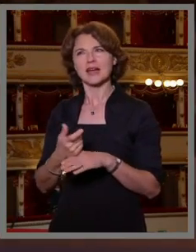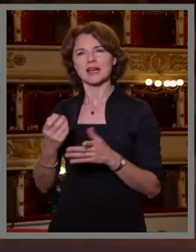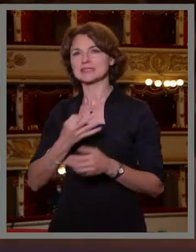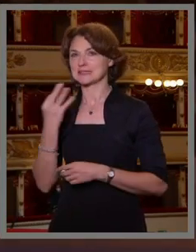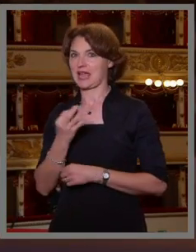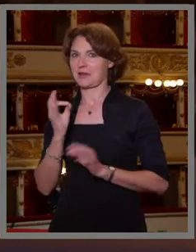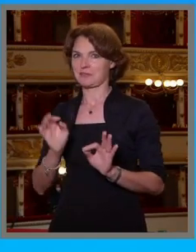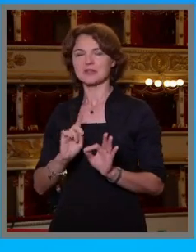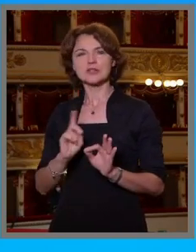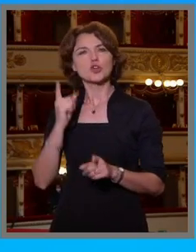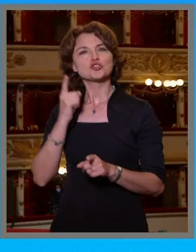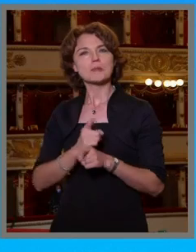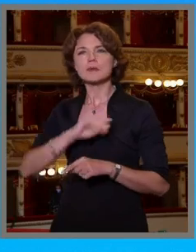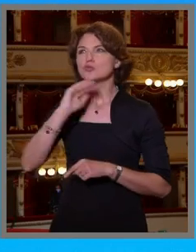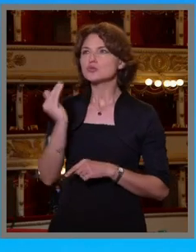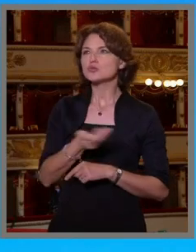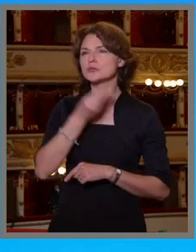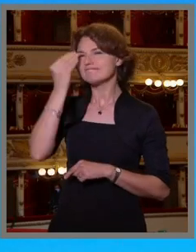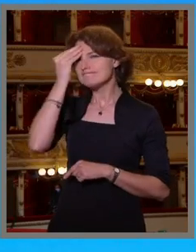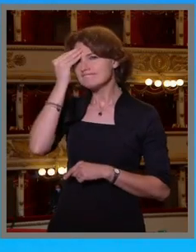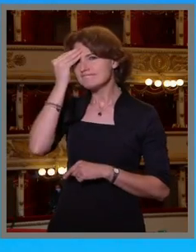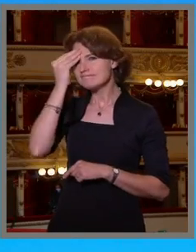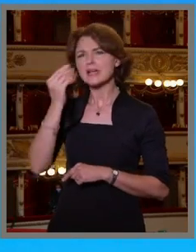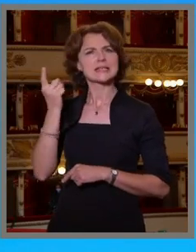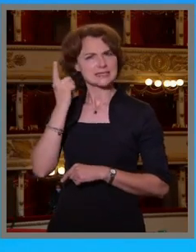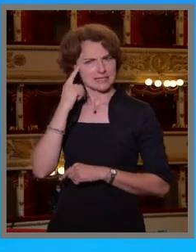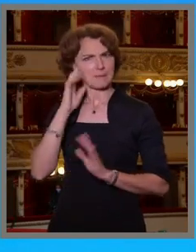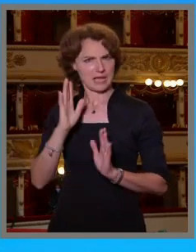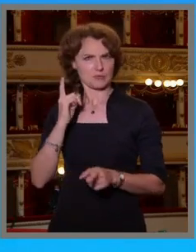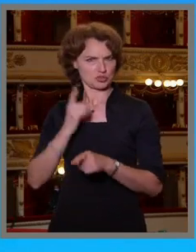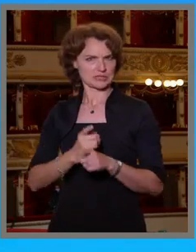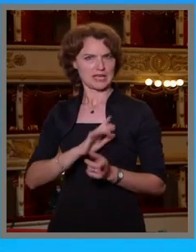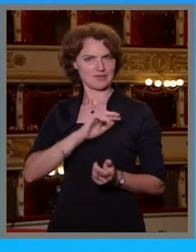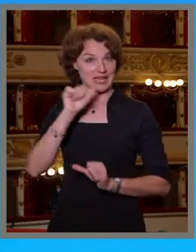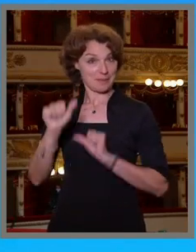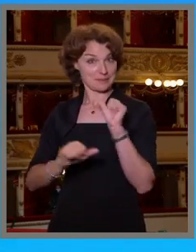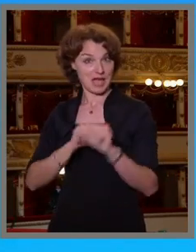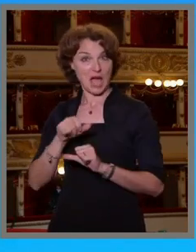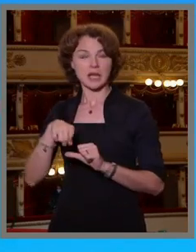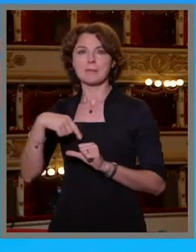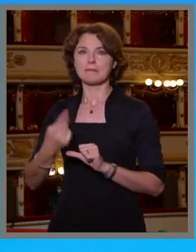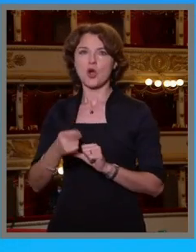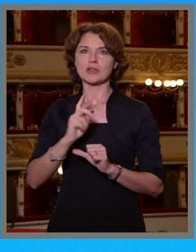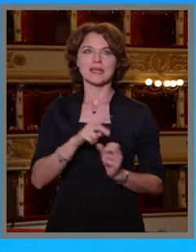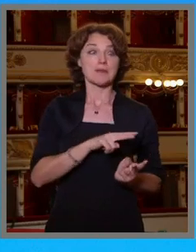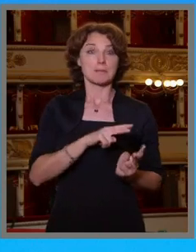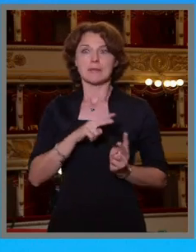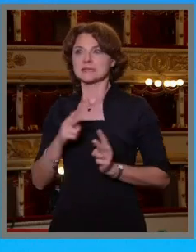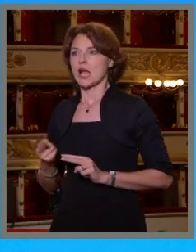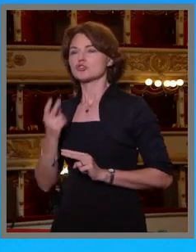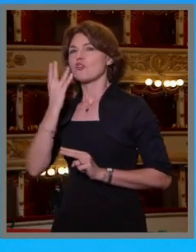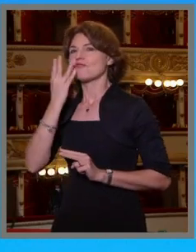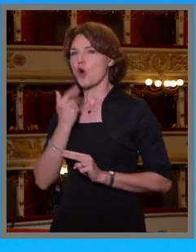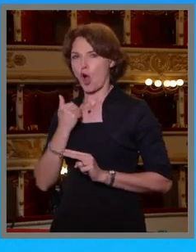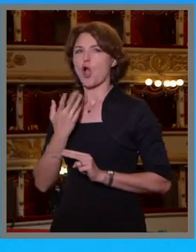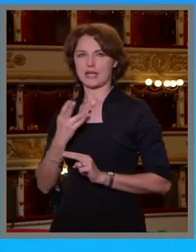passare dall'idea che sappiamo che si debba cambiare al fatto poi di voler cambiare questo è vero per tutto tutti i